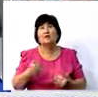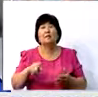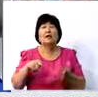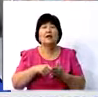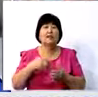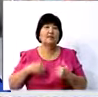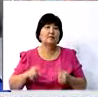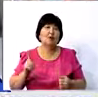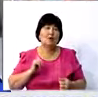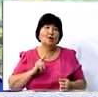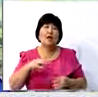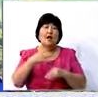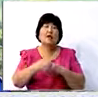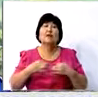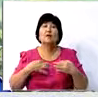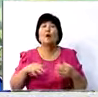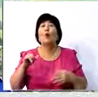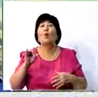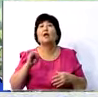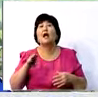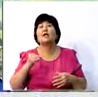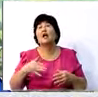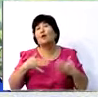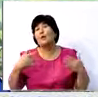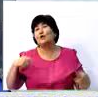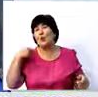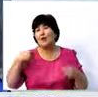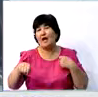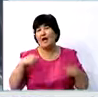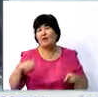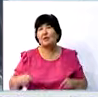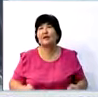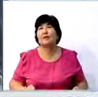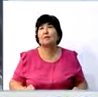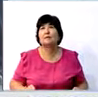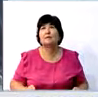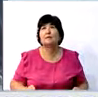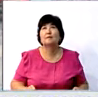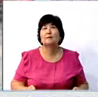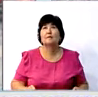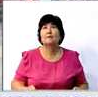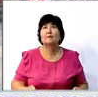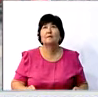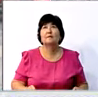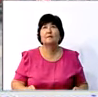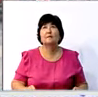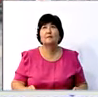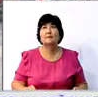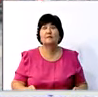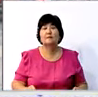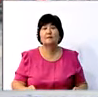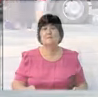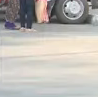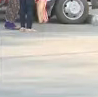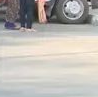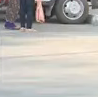горожане с нетерпением ждут осеннего праздника урожая и большой ярмарки. Алина Параджан, Алмат Мендубаев, Алданазар Нагмет, телеканал